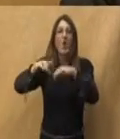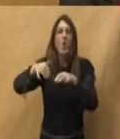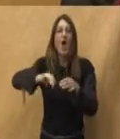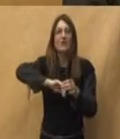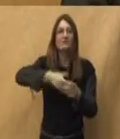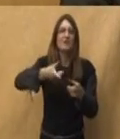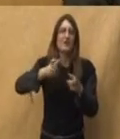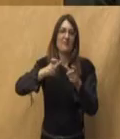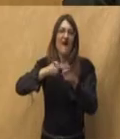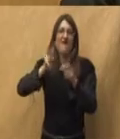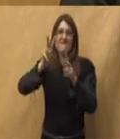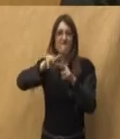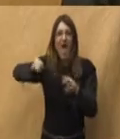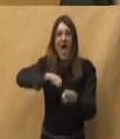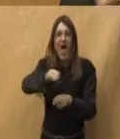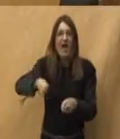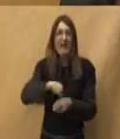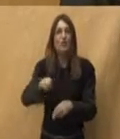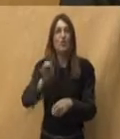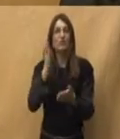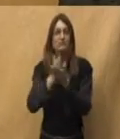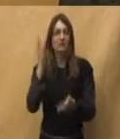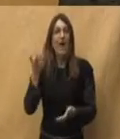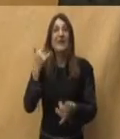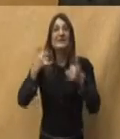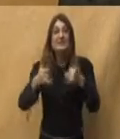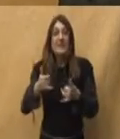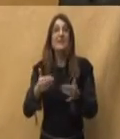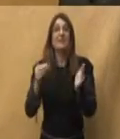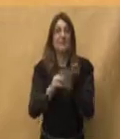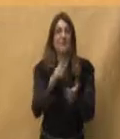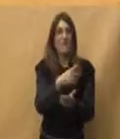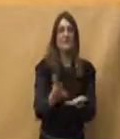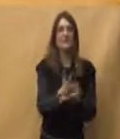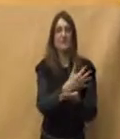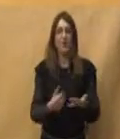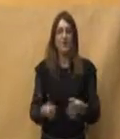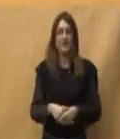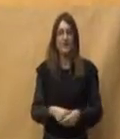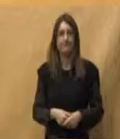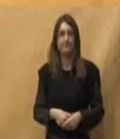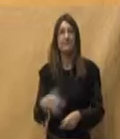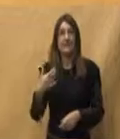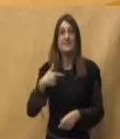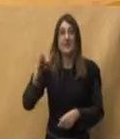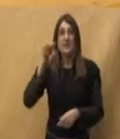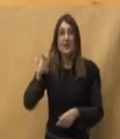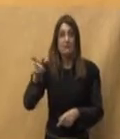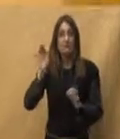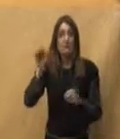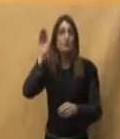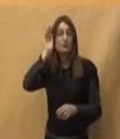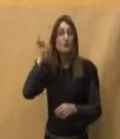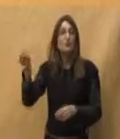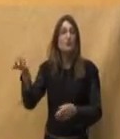cušpajzi jer je to dobro, jako dobro za probavu. Međutim, tada je druga situacija. Dobro. Ja se nadam da su vas naši gledatelji dobro čuli,